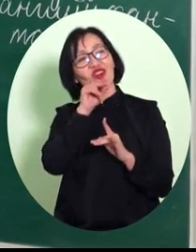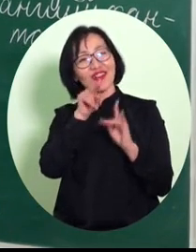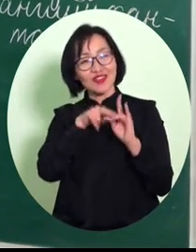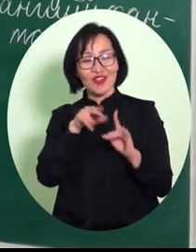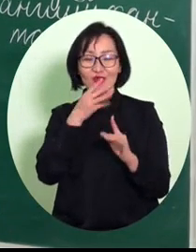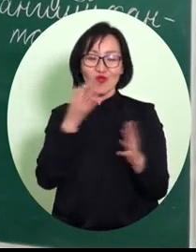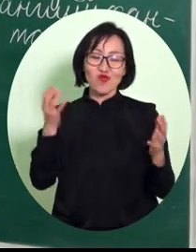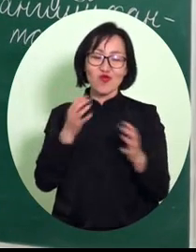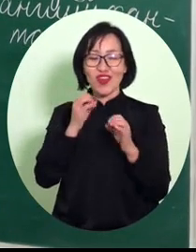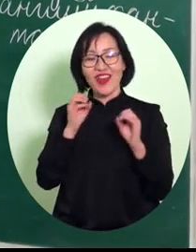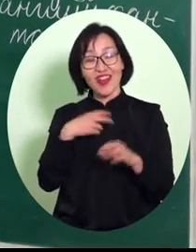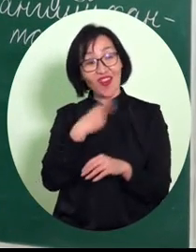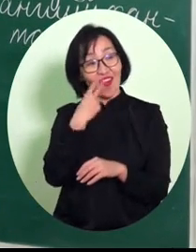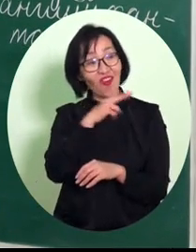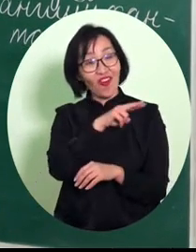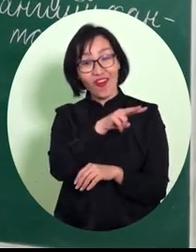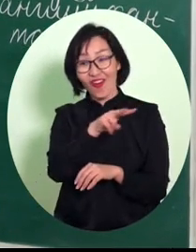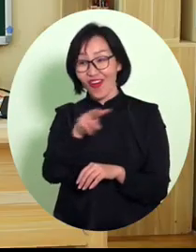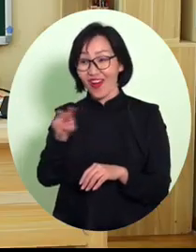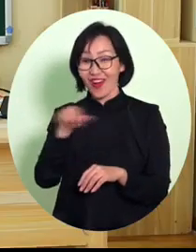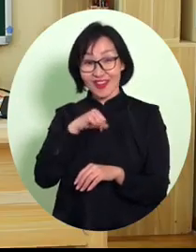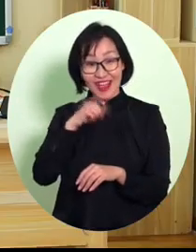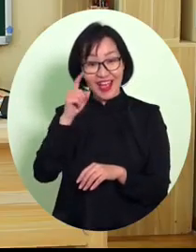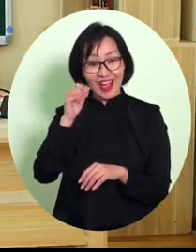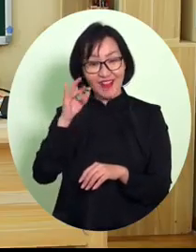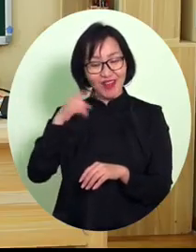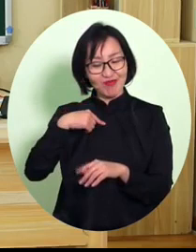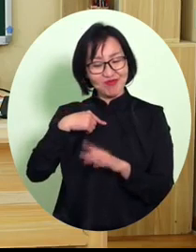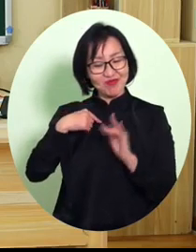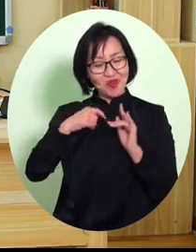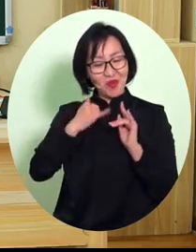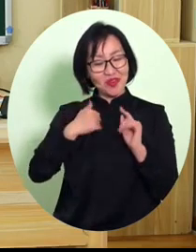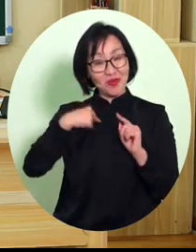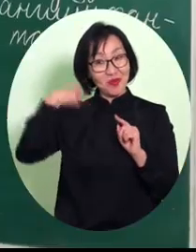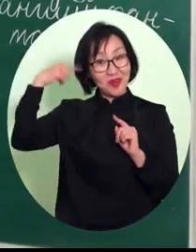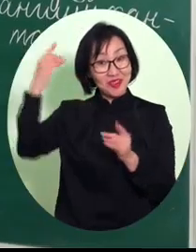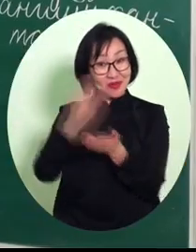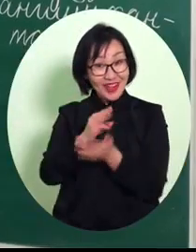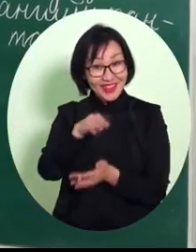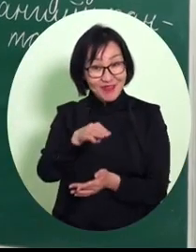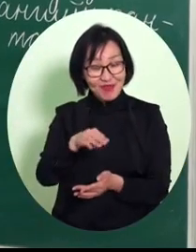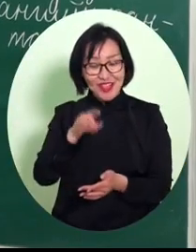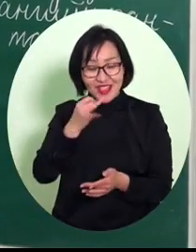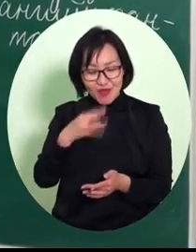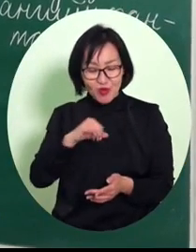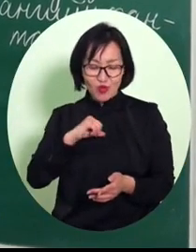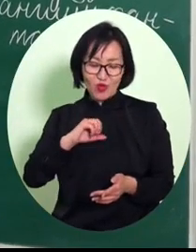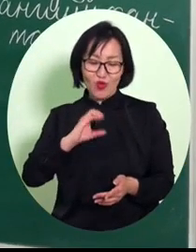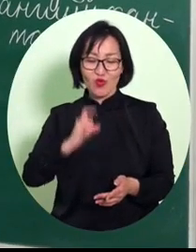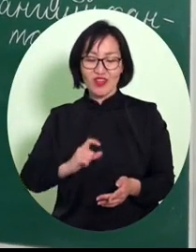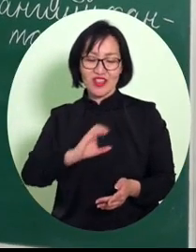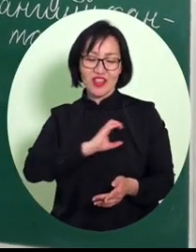байдаг. Бүгд сайхан хууч хөөрөөд байж байдаг. Та нарт тавар бодогдож байна уу? Яг ийм үед. Ийм үед хүний